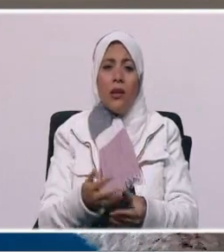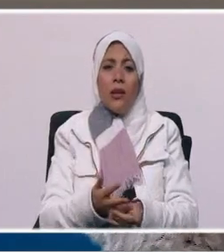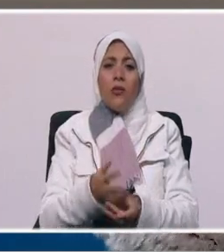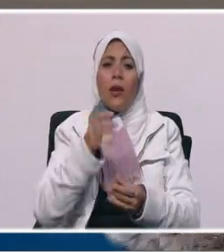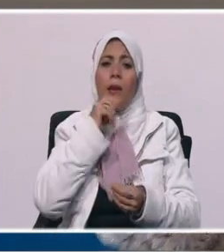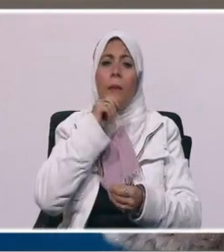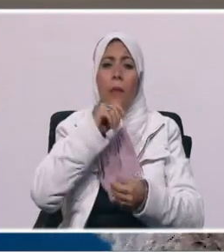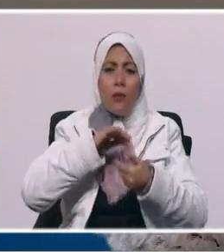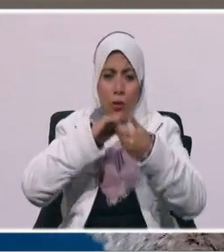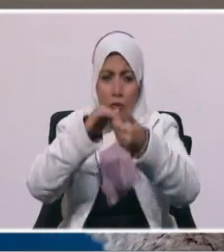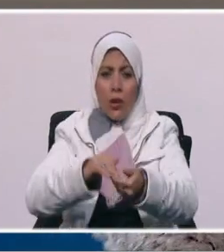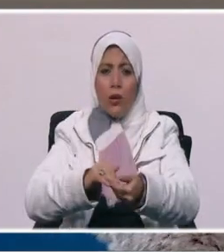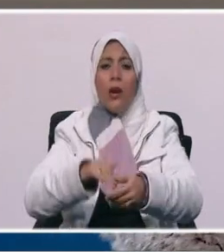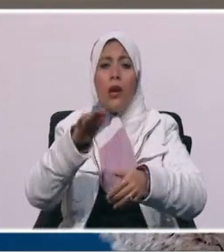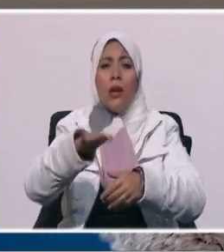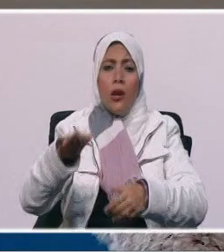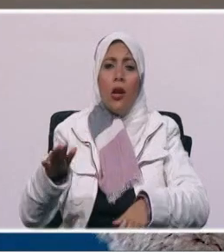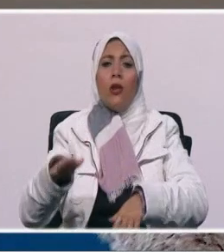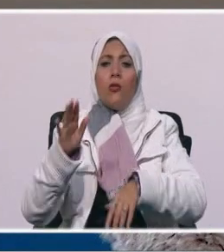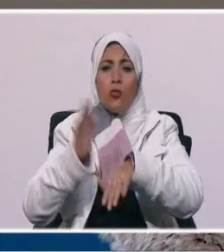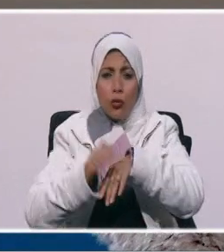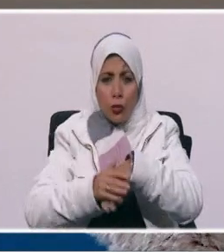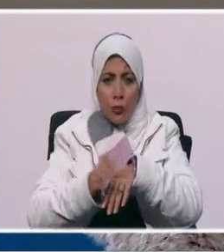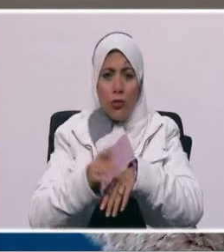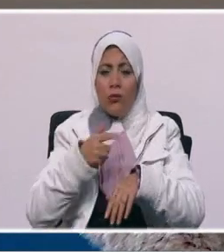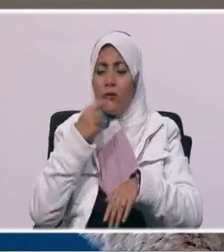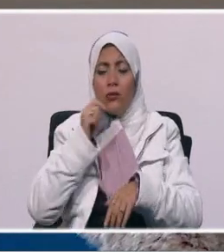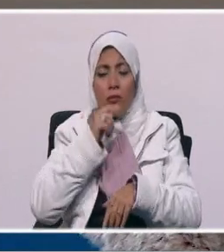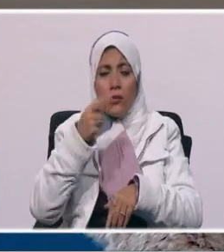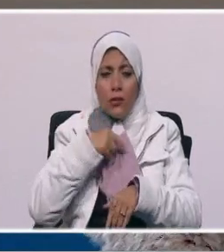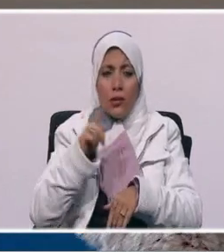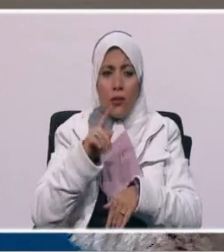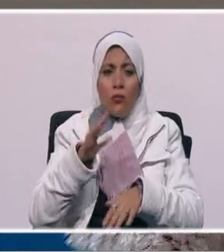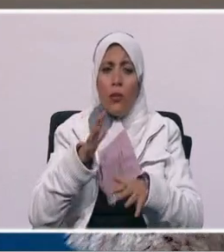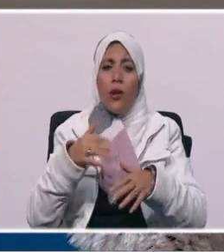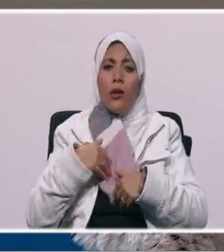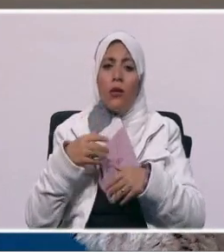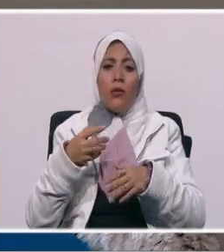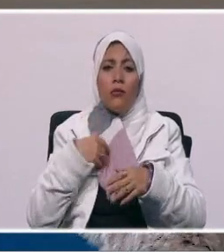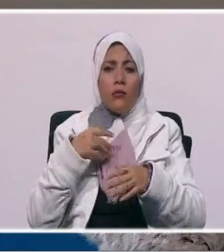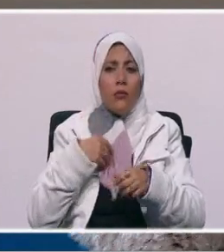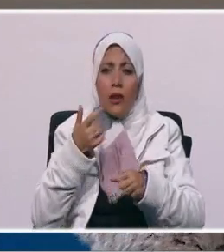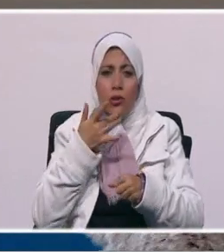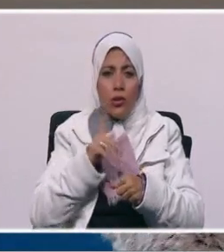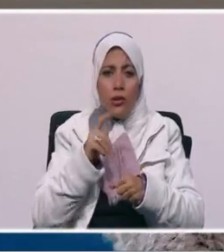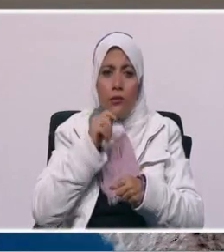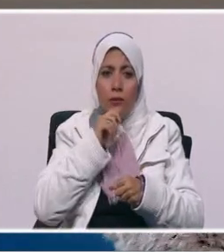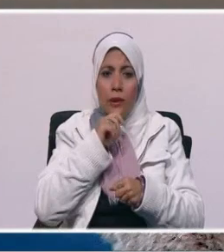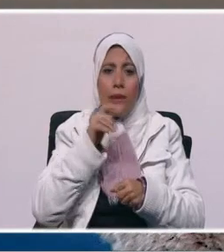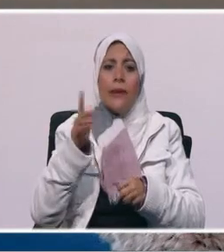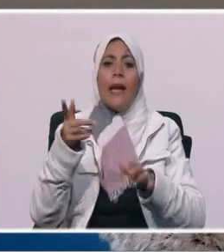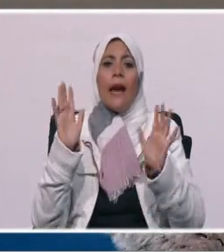ست وتساعدك ومش عارفه ايه. لا يعني، طب افرض ان انا مثلا الست دي